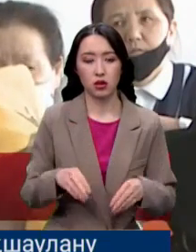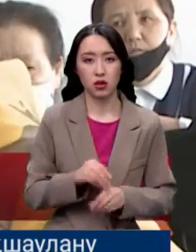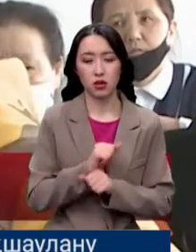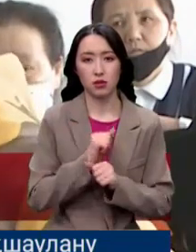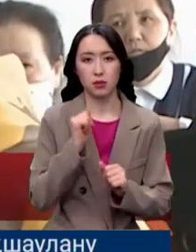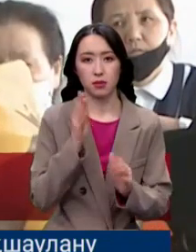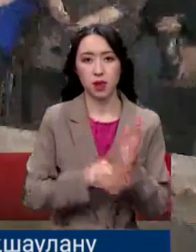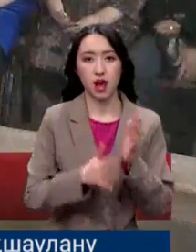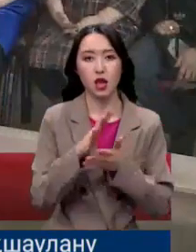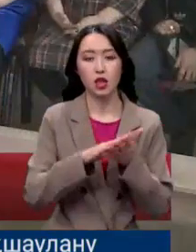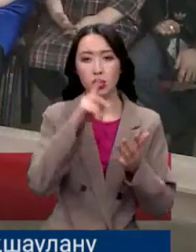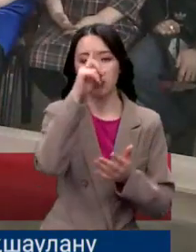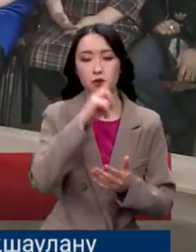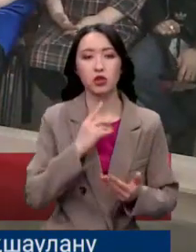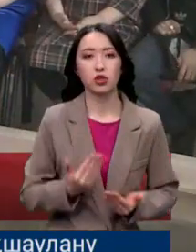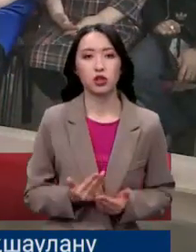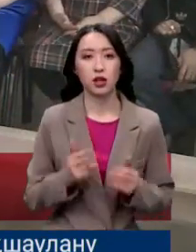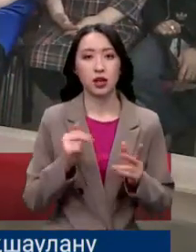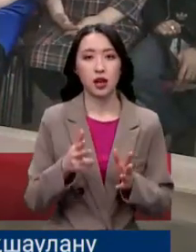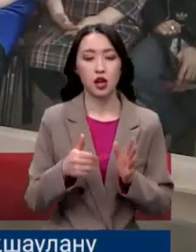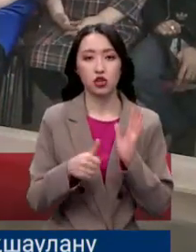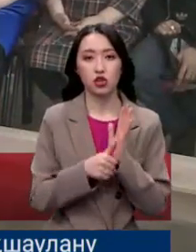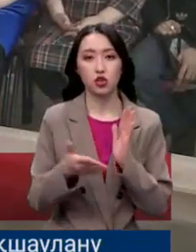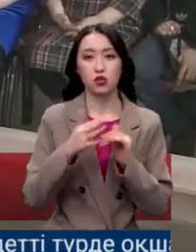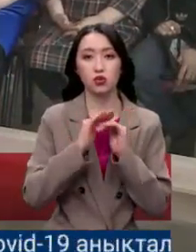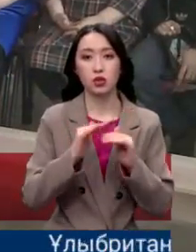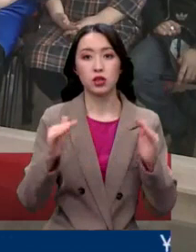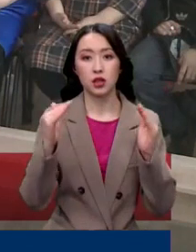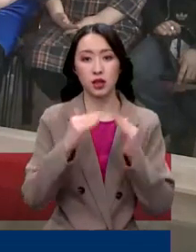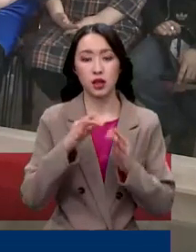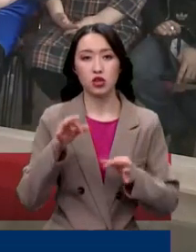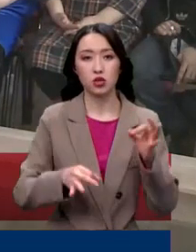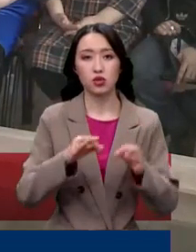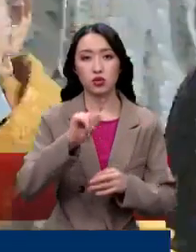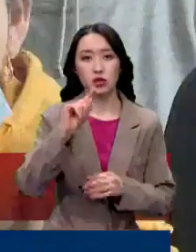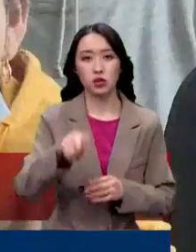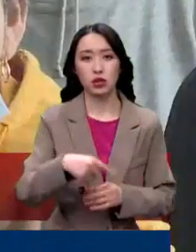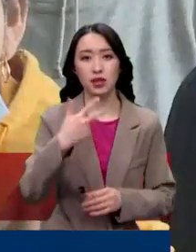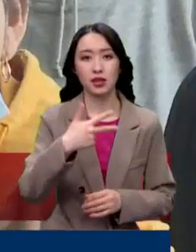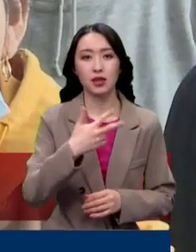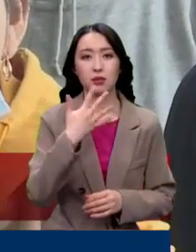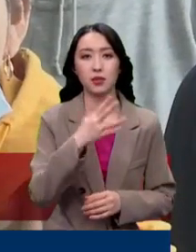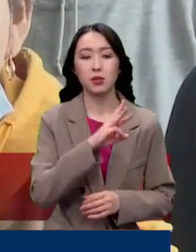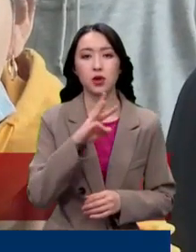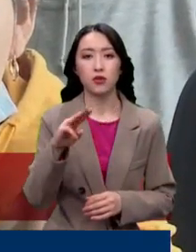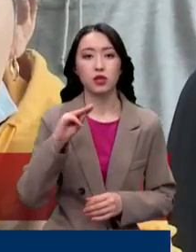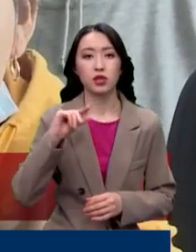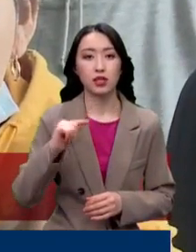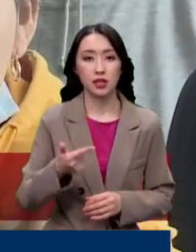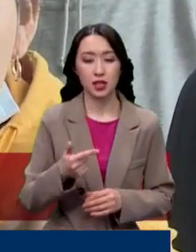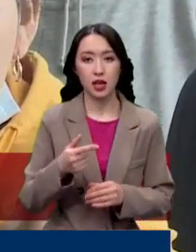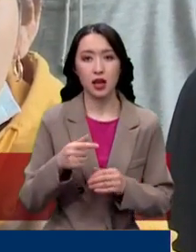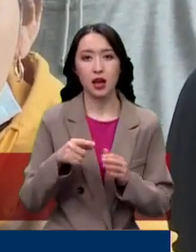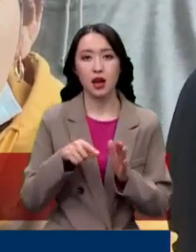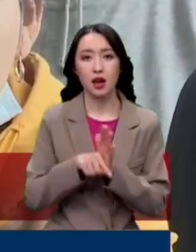А месяц как нам прожить? Шести детских домов Карагандинской области суд обязал взыскать порядка 35 миллионов тенге. Департамент